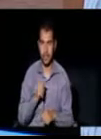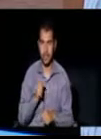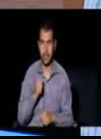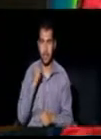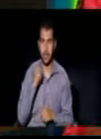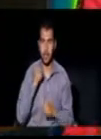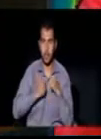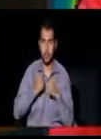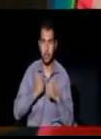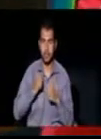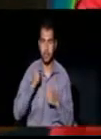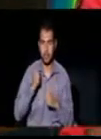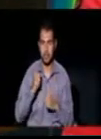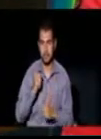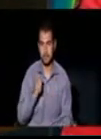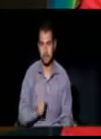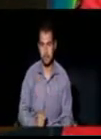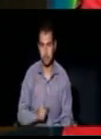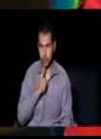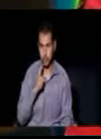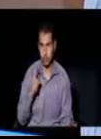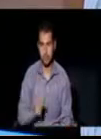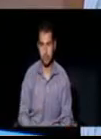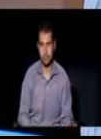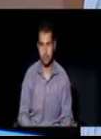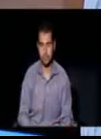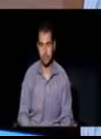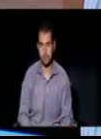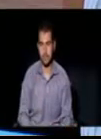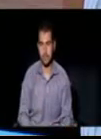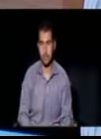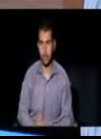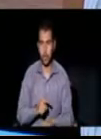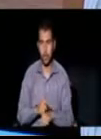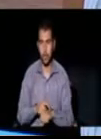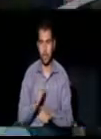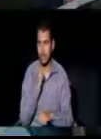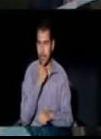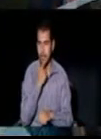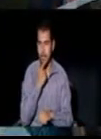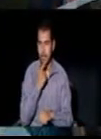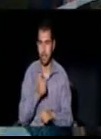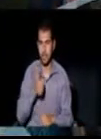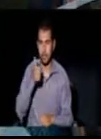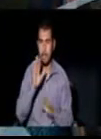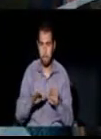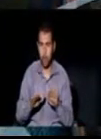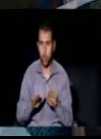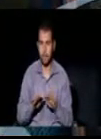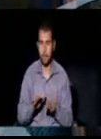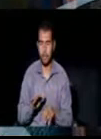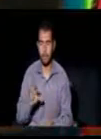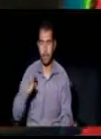معاكم. المبادره دي ان شاء الله وقدامكم مده زمنيه قد ايه عشان ان شاء الله قدامنا عشان تتعمل 15 يوم